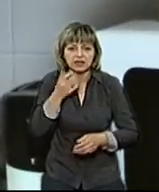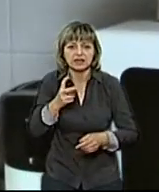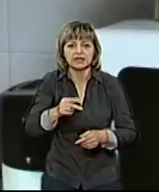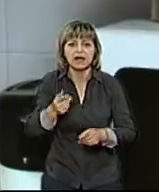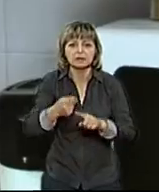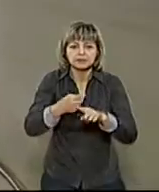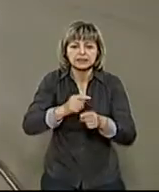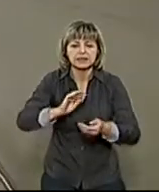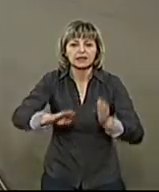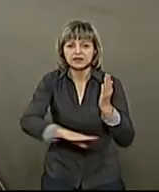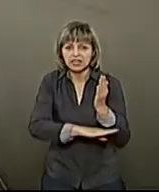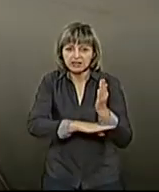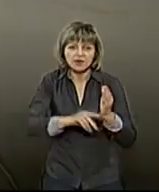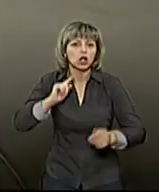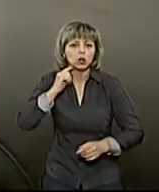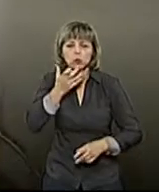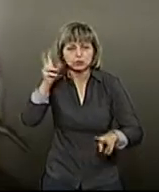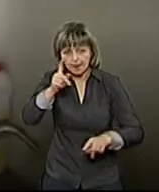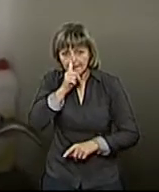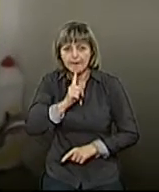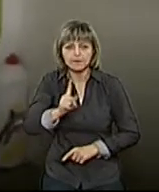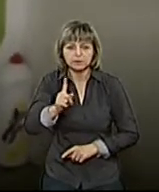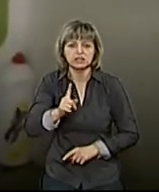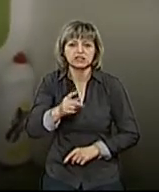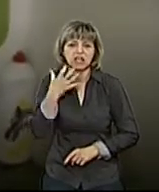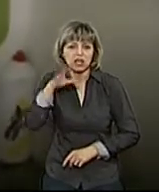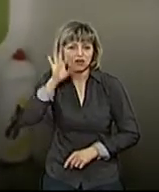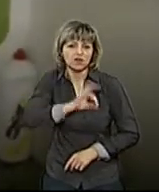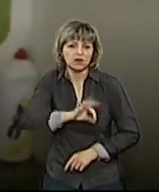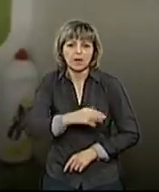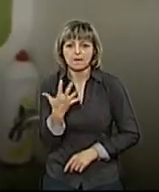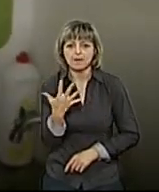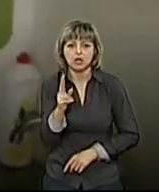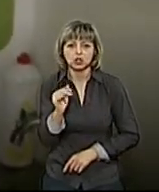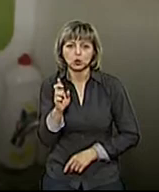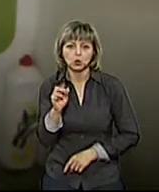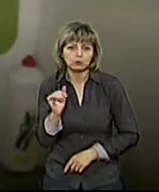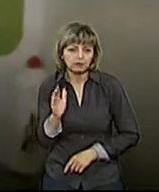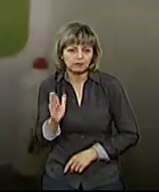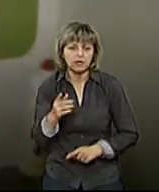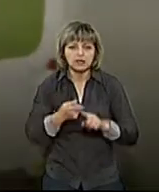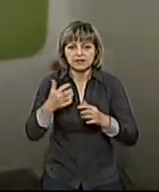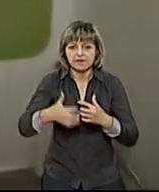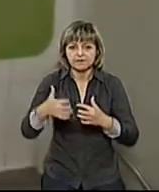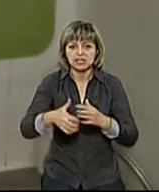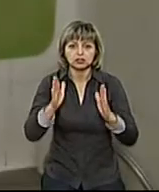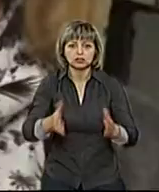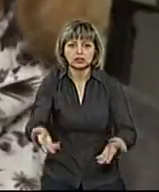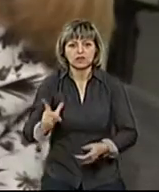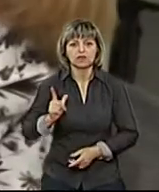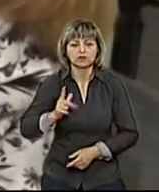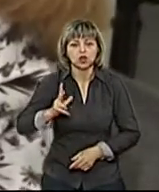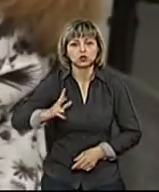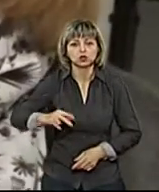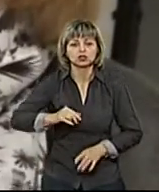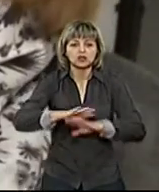підприємства «Луцьктепло». В місяць гарячої води ми використовуємо 5 кубів. Ну, це в середньому тільки ми з дочкою.